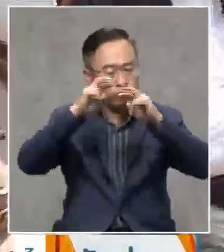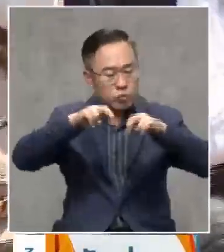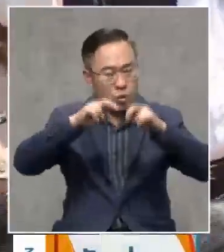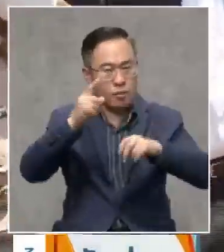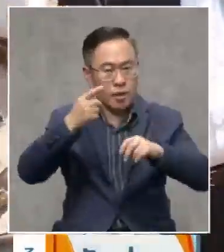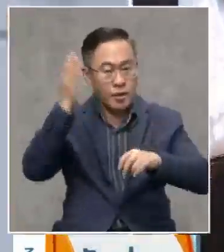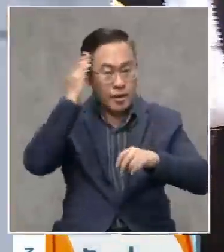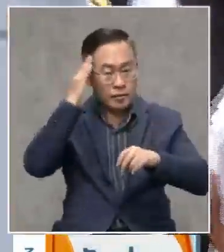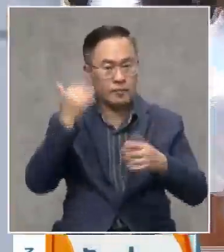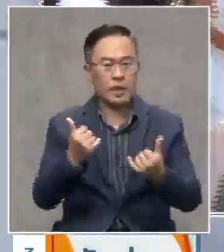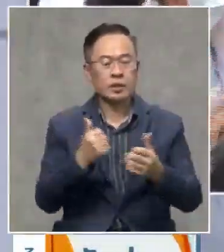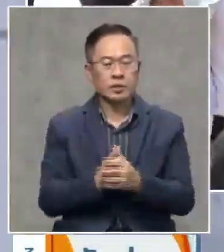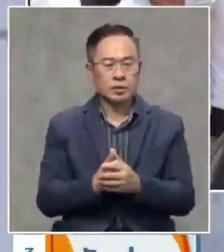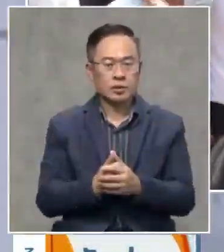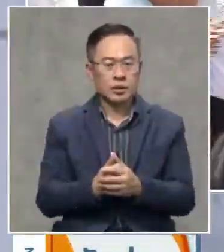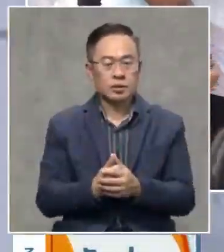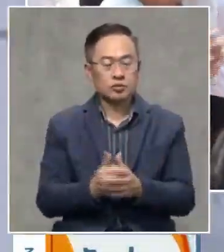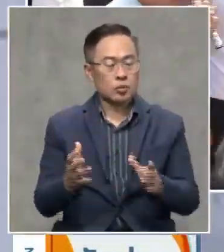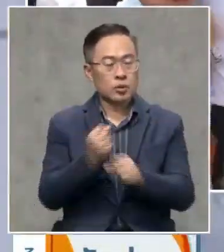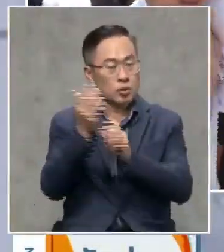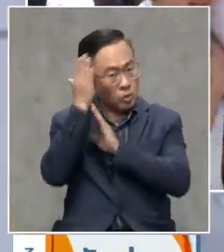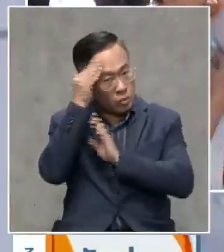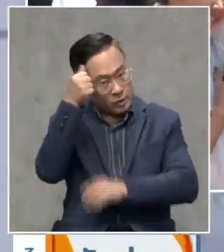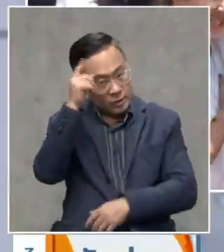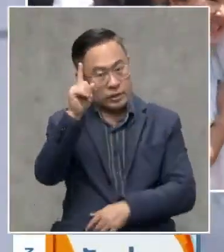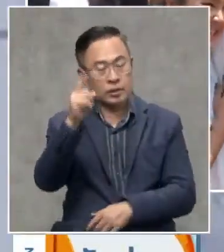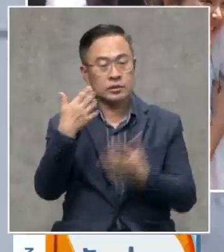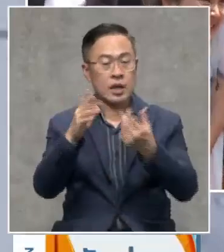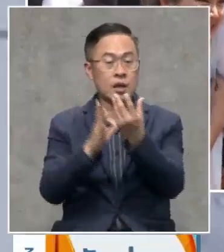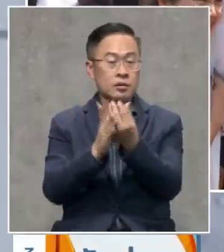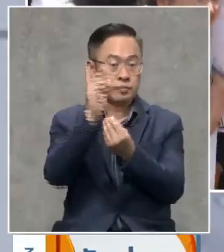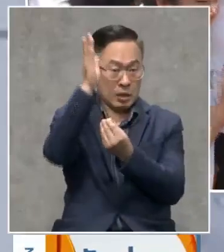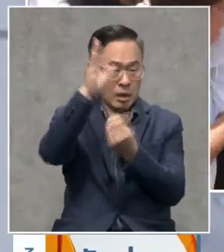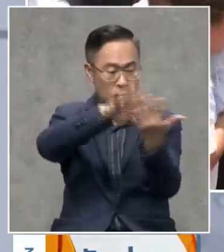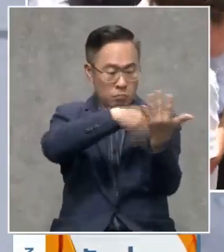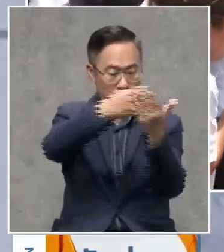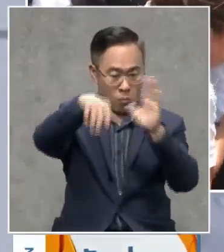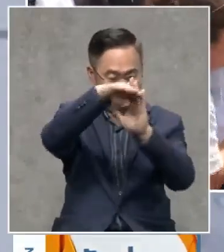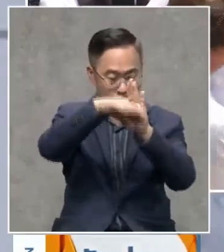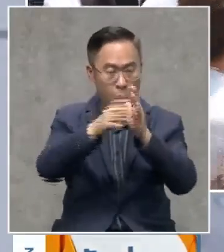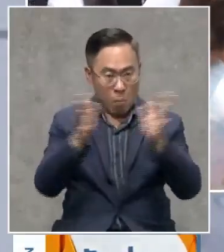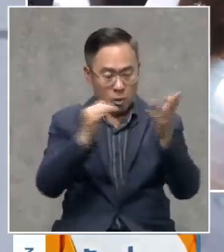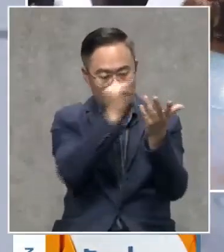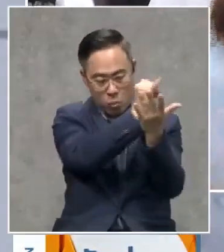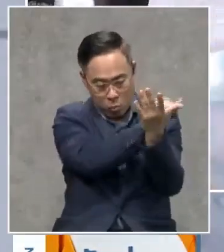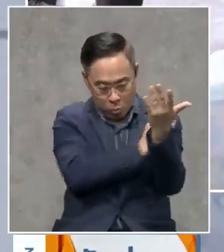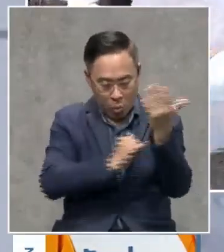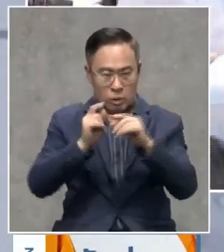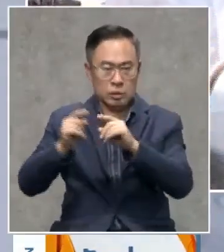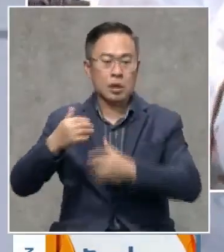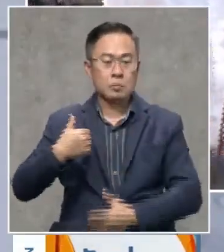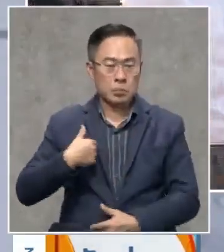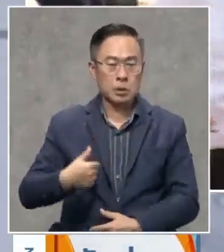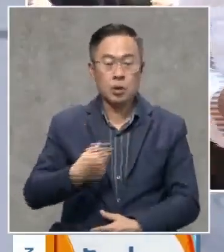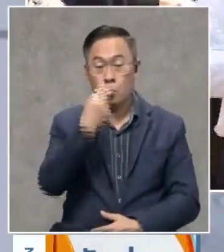ายกนี่เข้าโรงพยาบาลแอดมิด1คืนนะคะแต่ว่าไปดูภารกิจสัปดาห์หน้าแน่นมากค่ ะ ลงพื้นที่หลายจังหวัดเลยนะคะเดี๋ยวจะพาไปดูว่าท่านน